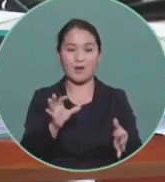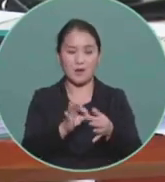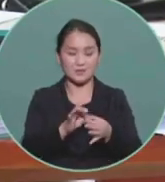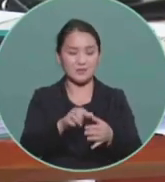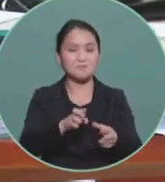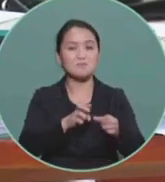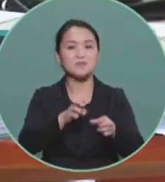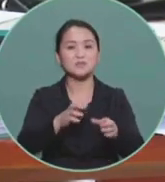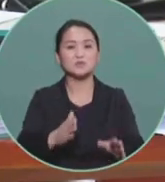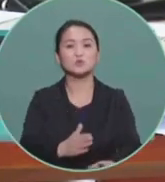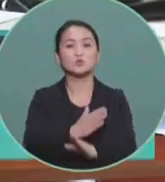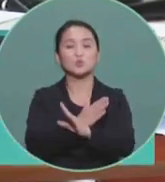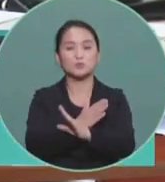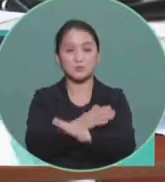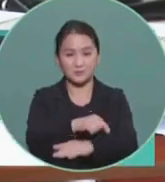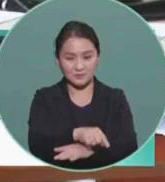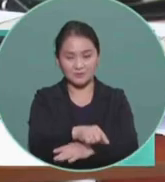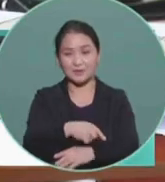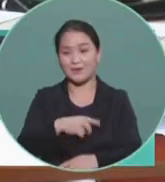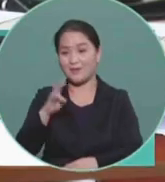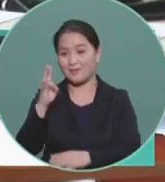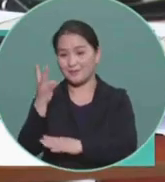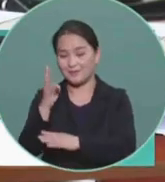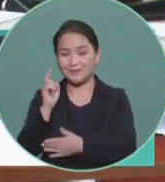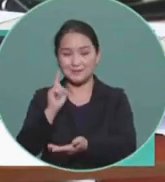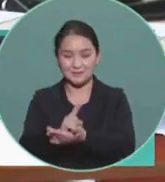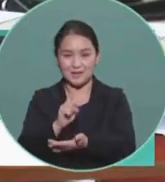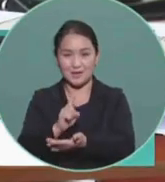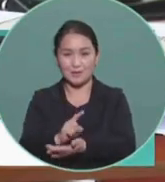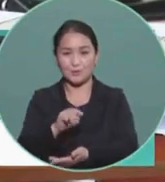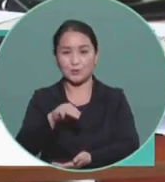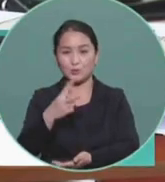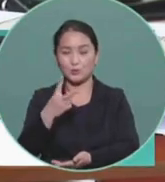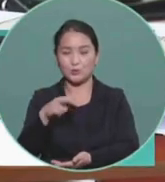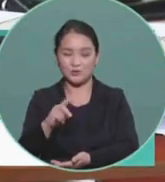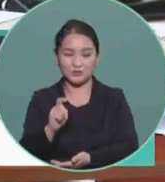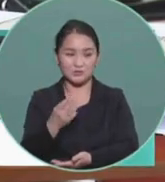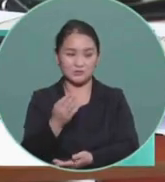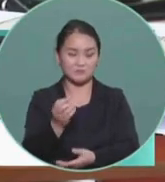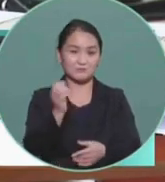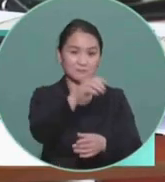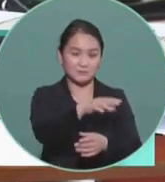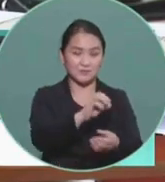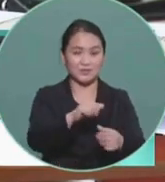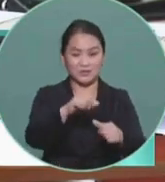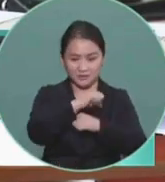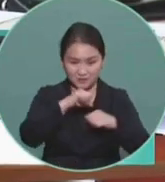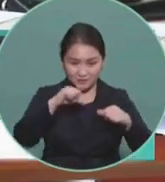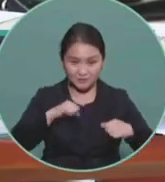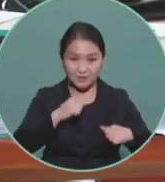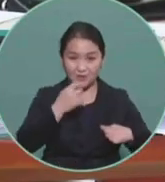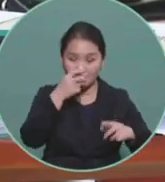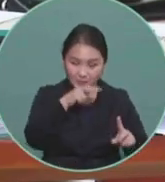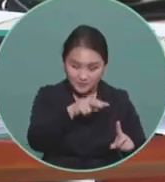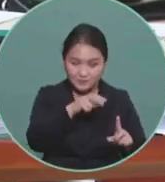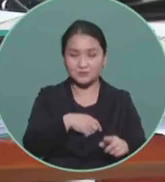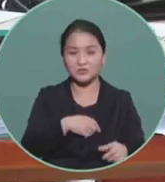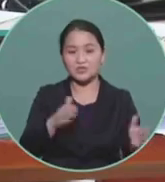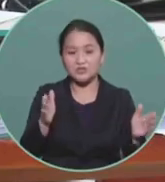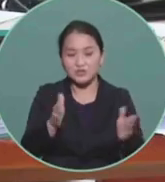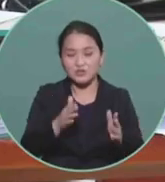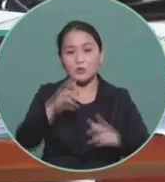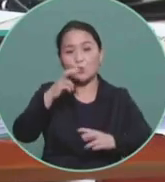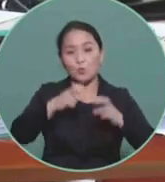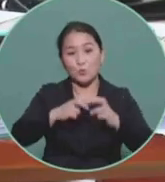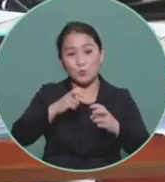гэсэн тоцогссон. Тэгэхээр бид нар налаах зайлшгүй шахмал төлшнийг одоо нэвтрүүлж налаах иргэдэд ботсон ч тэр бичил уурхай